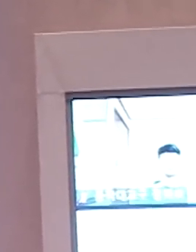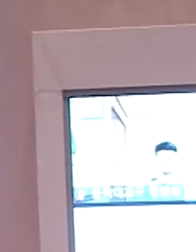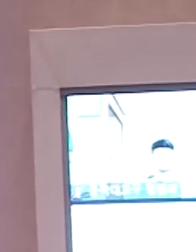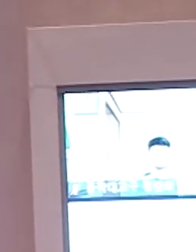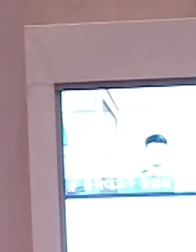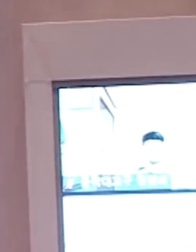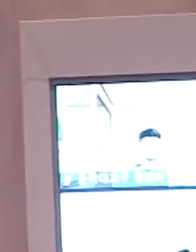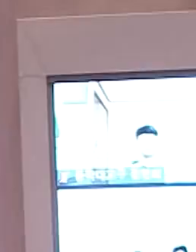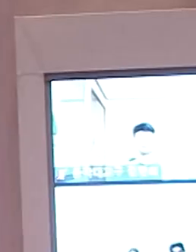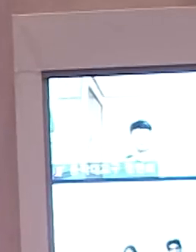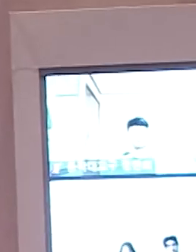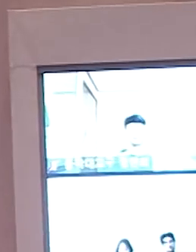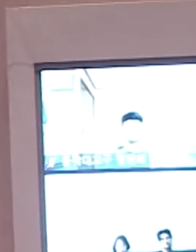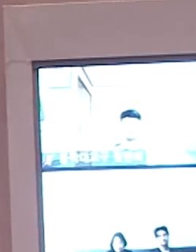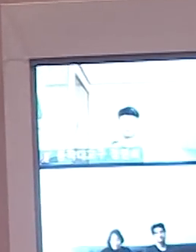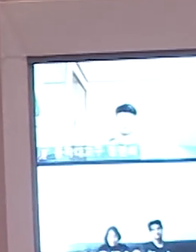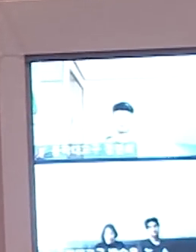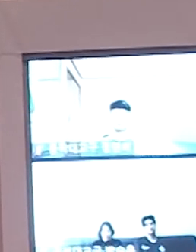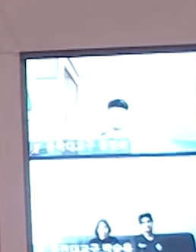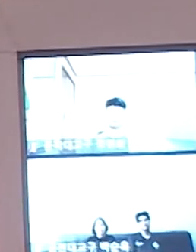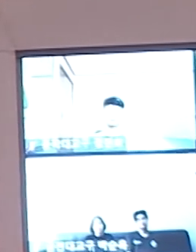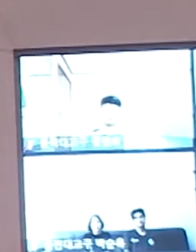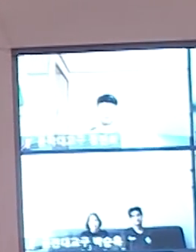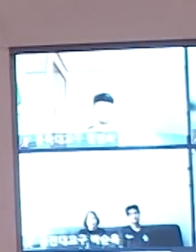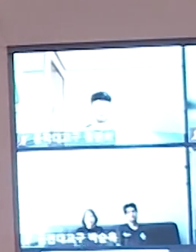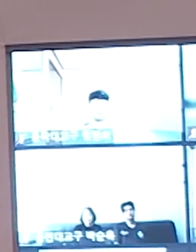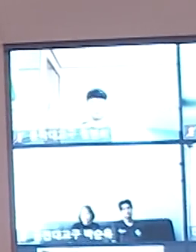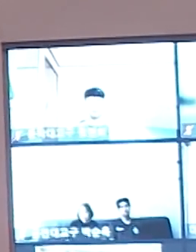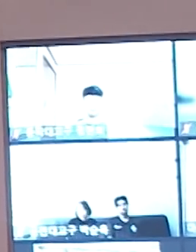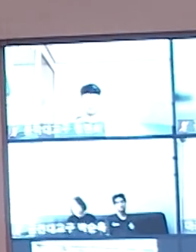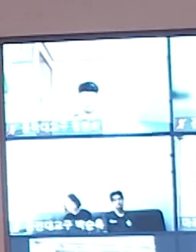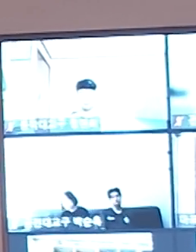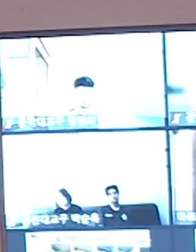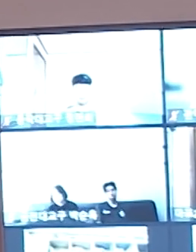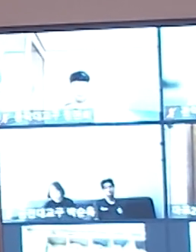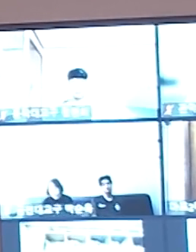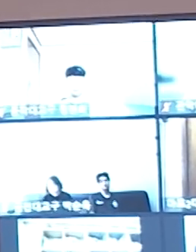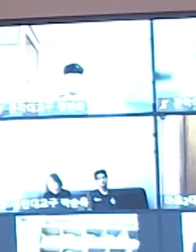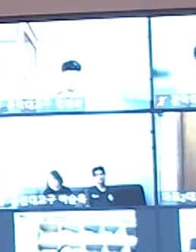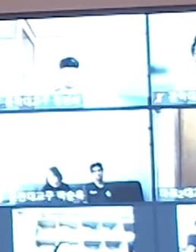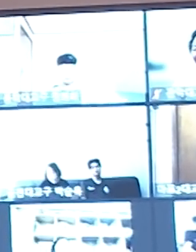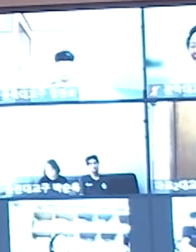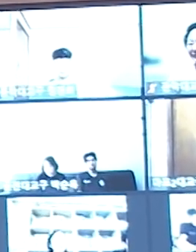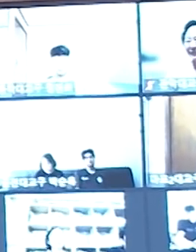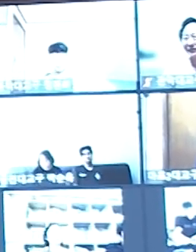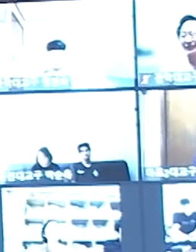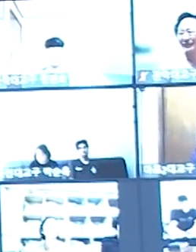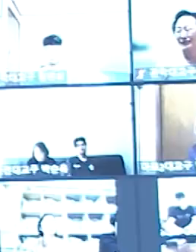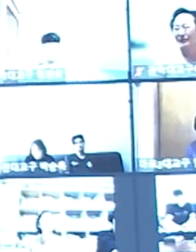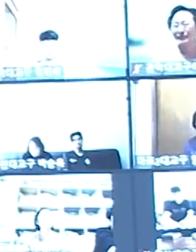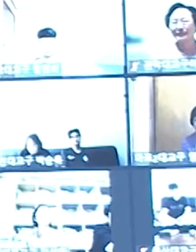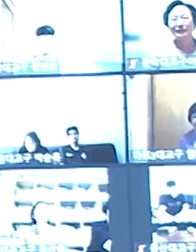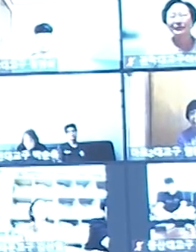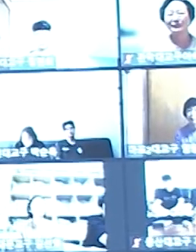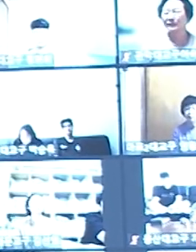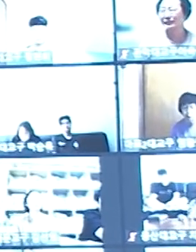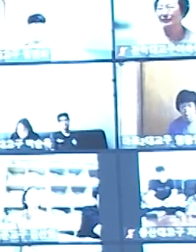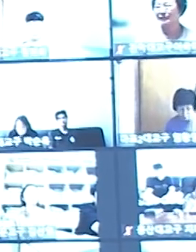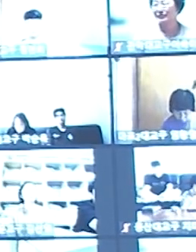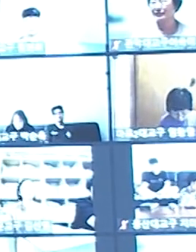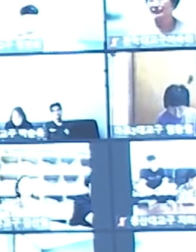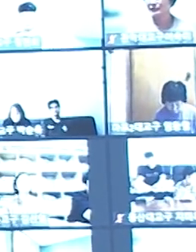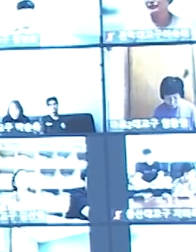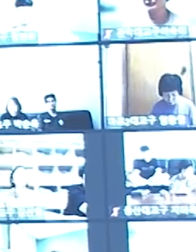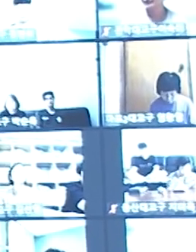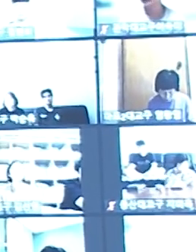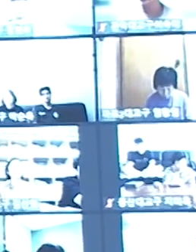적 655 예 벨 최소한 서울에 있는 모든 기도처 지성 년 부 칙 가수들이 까지 할 맥 하나로